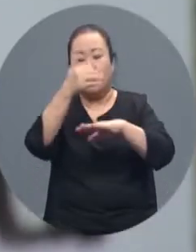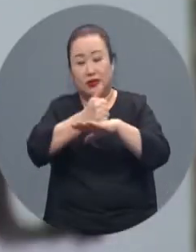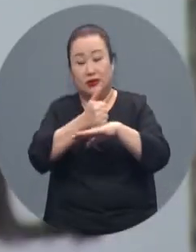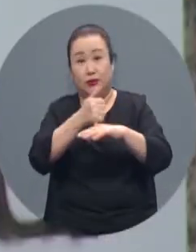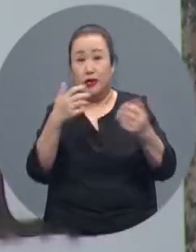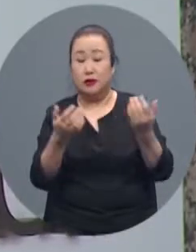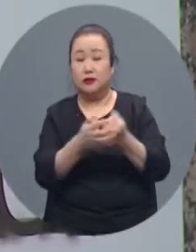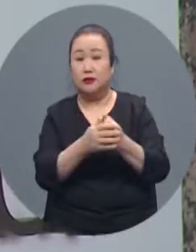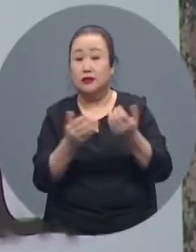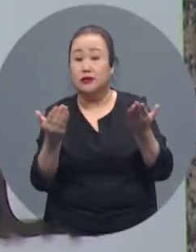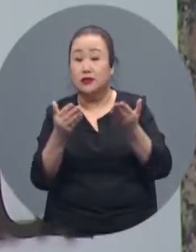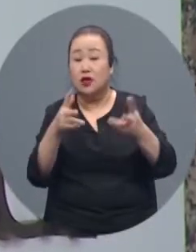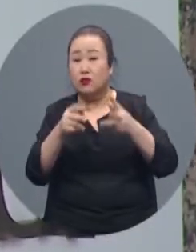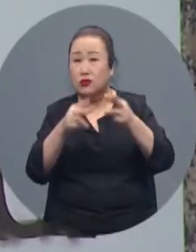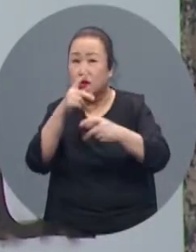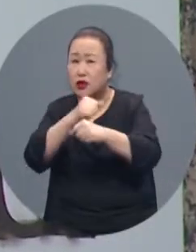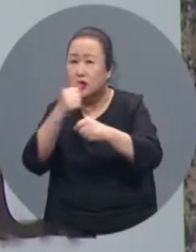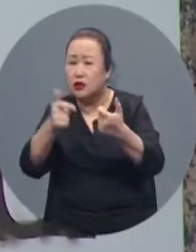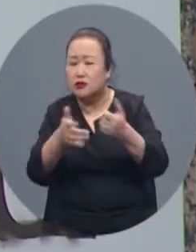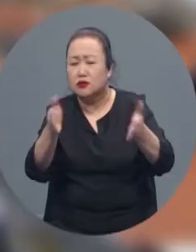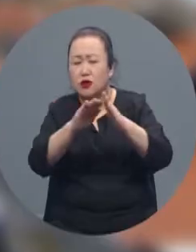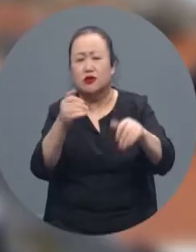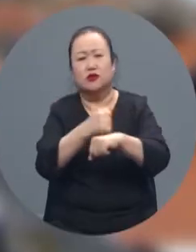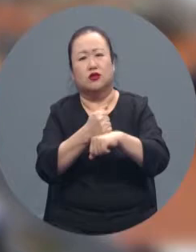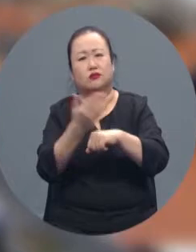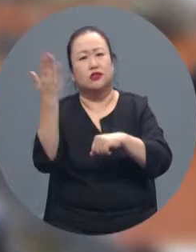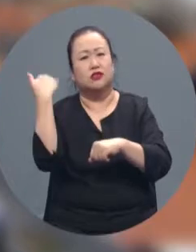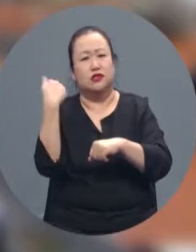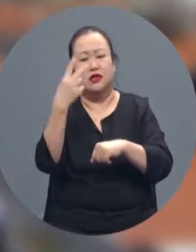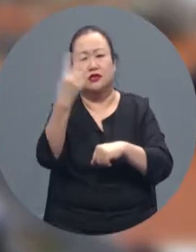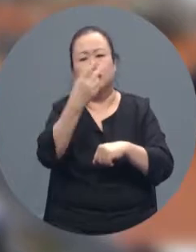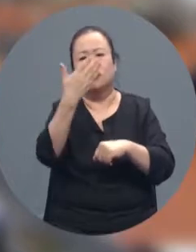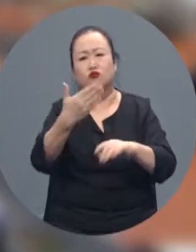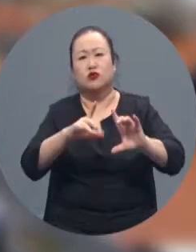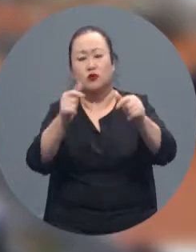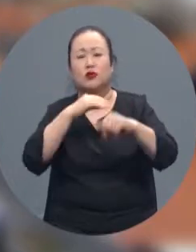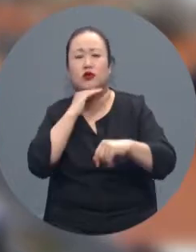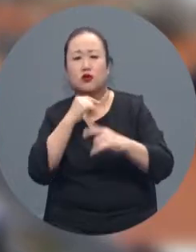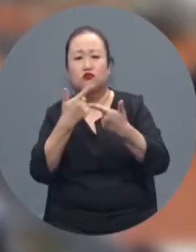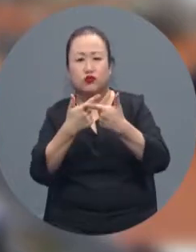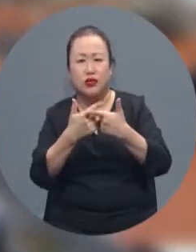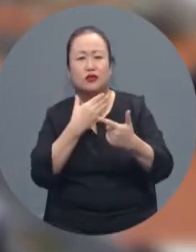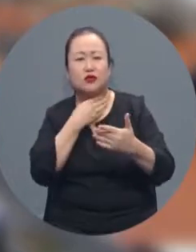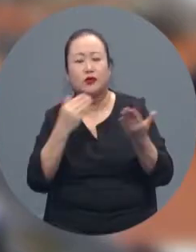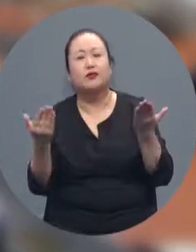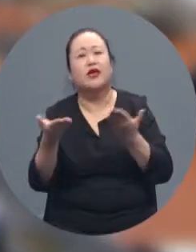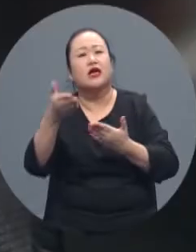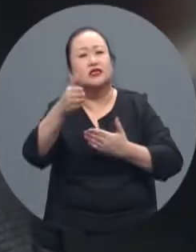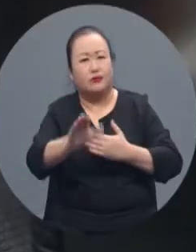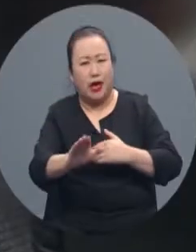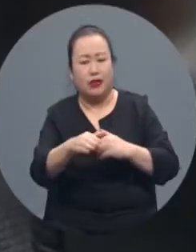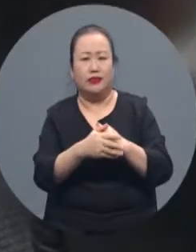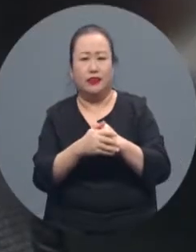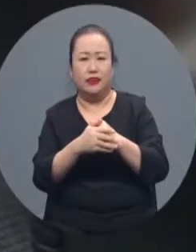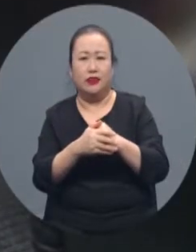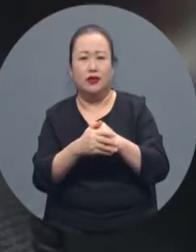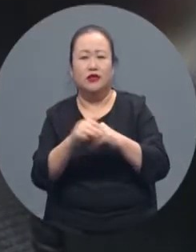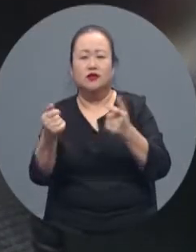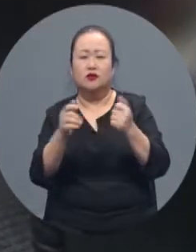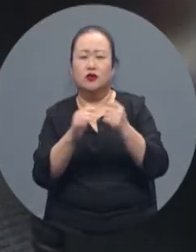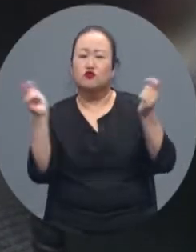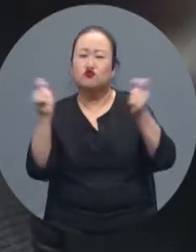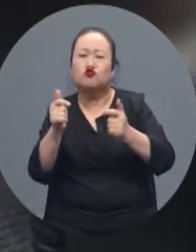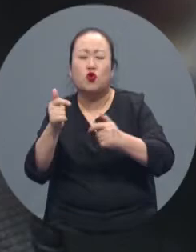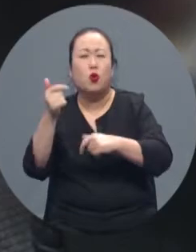부산 촬영소는 이전이 결정된 지난 2009년부터 기다려온 부산의 숙원 사업이지만 영진이는